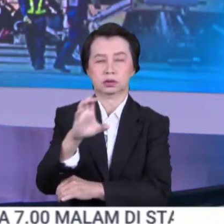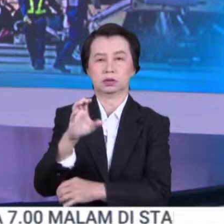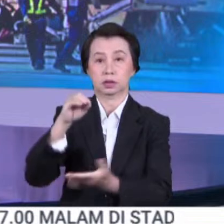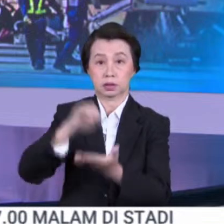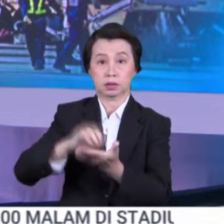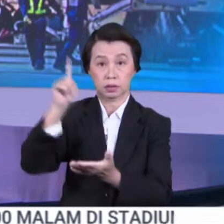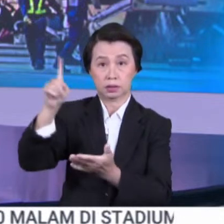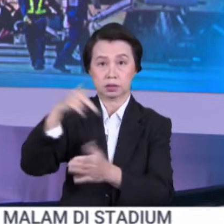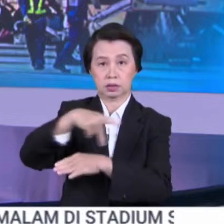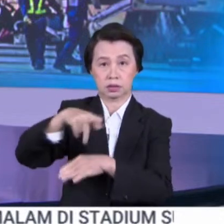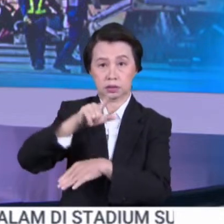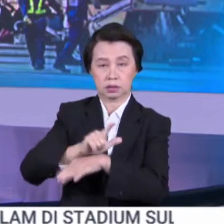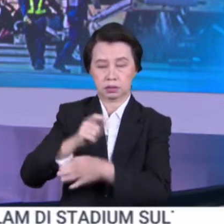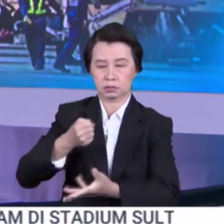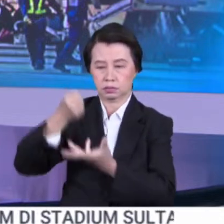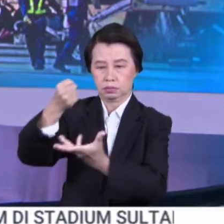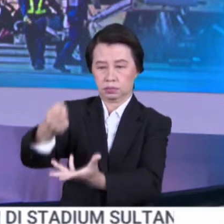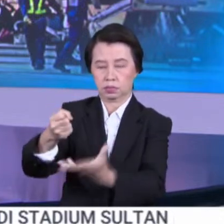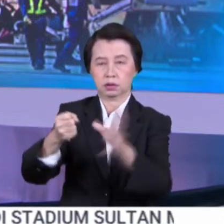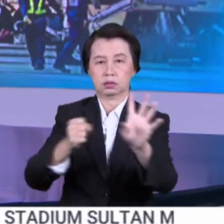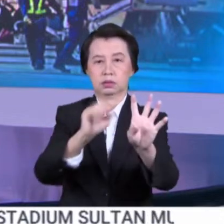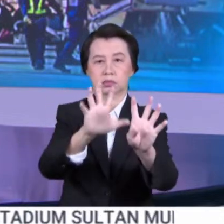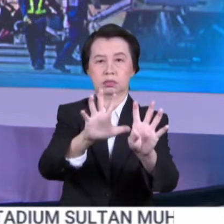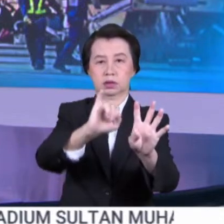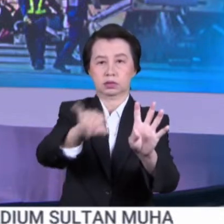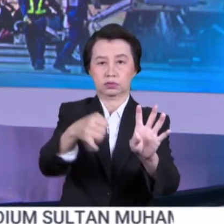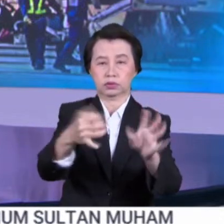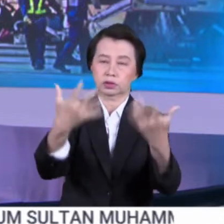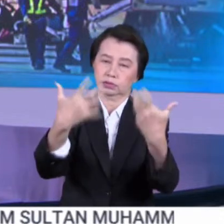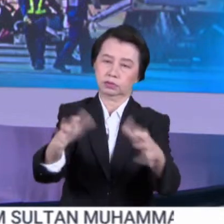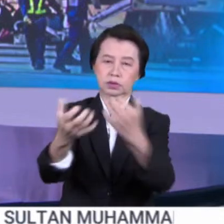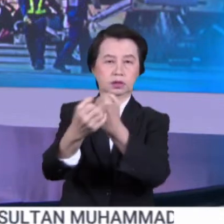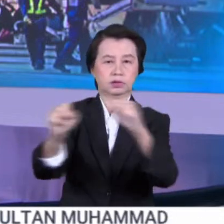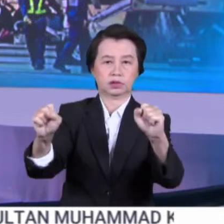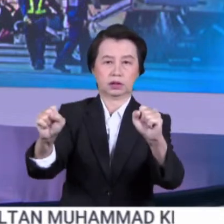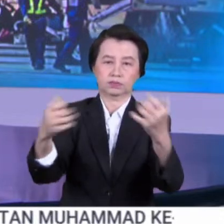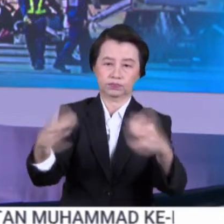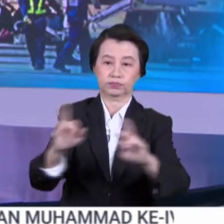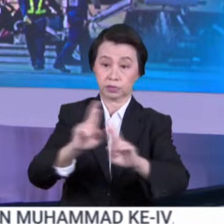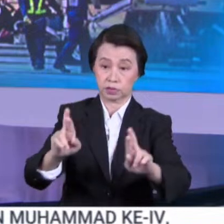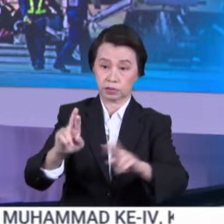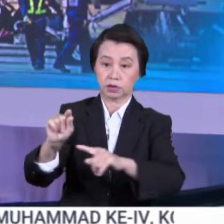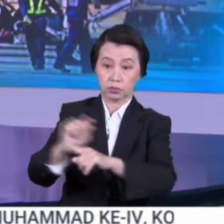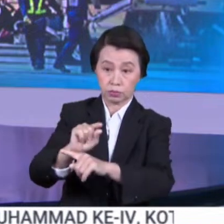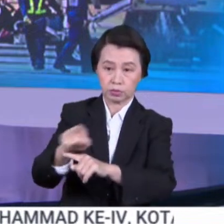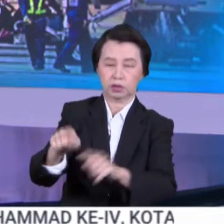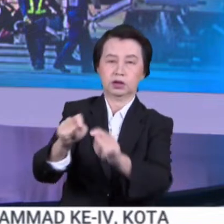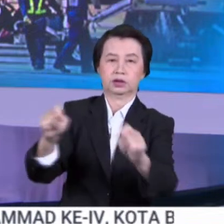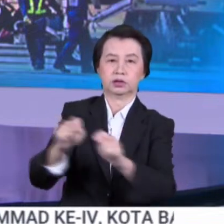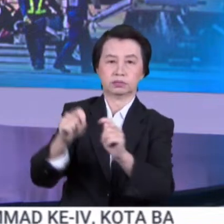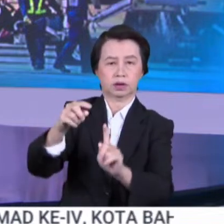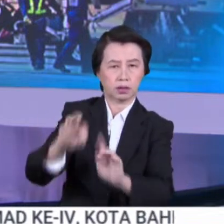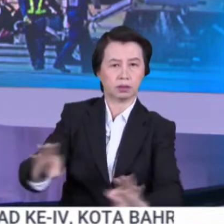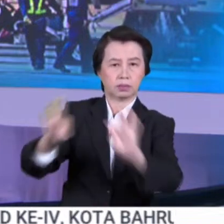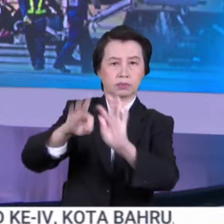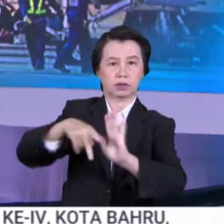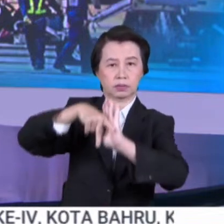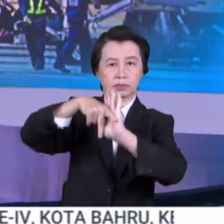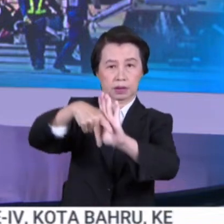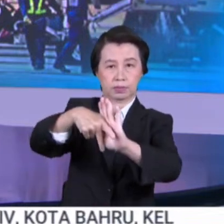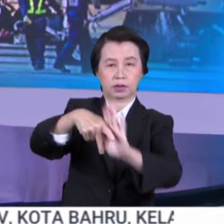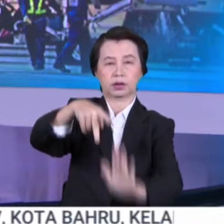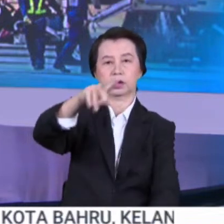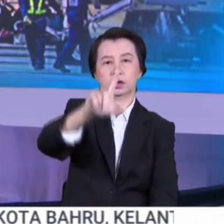Mat Sirat dengan peruntukan RM45 juta telah siap. Ia bersedia digunakan sebagai lokasi utama Pameran Udara